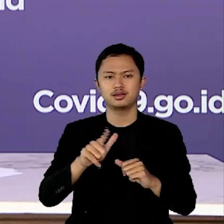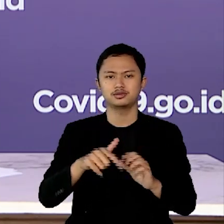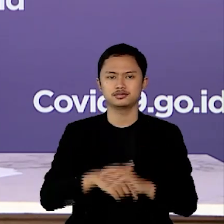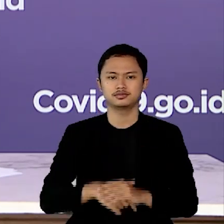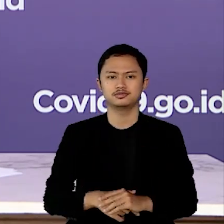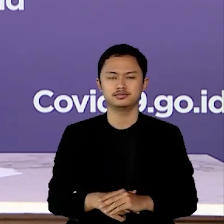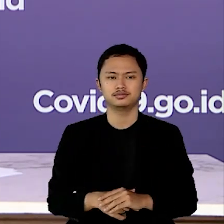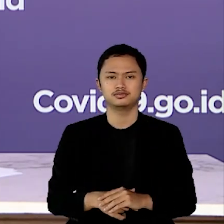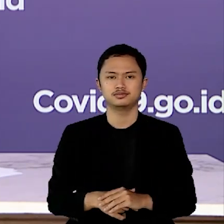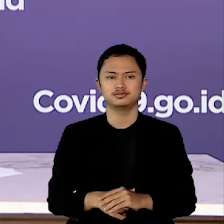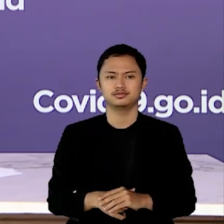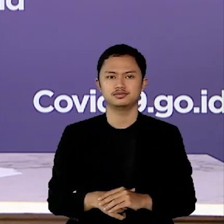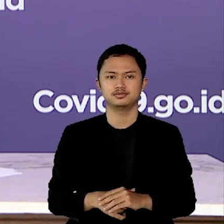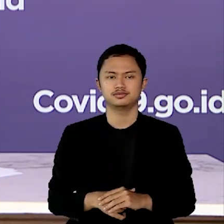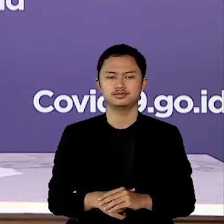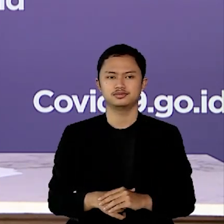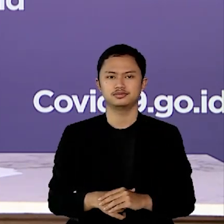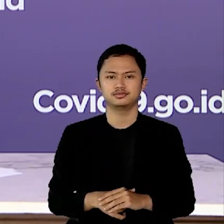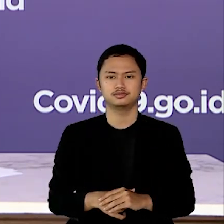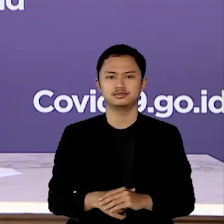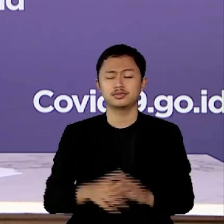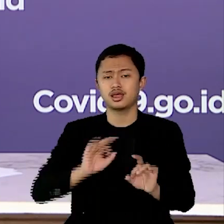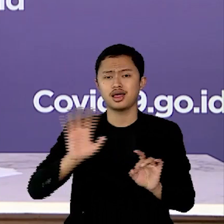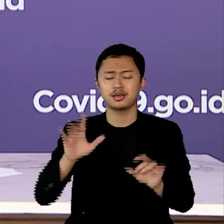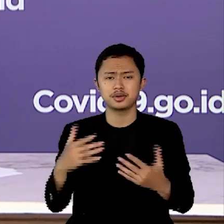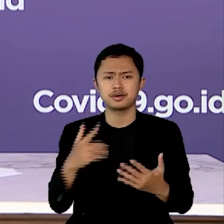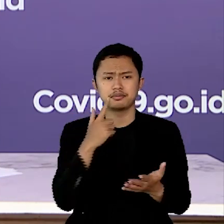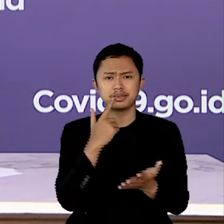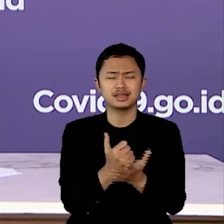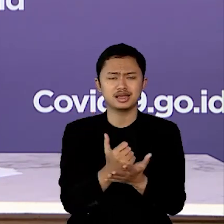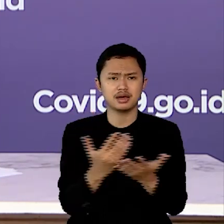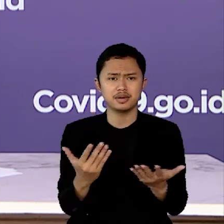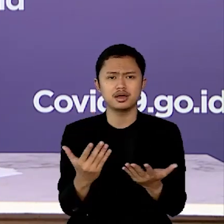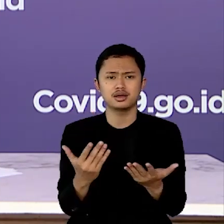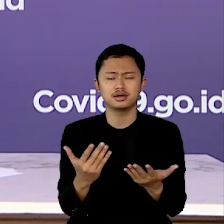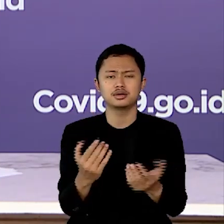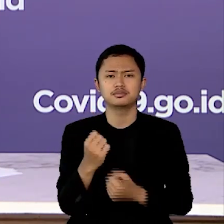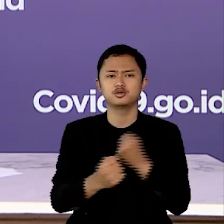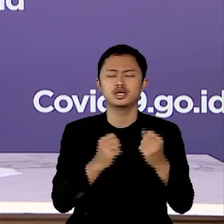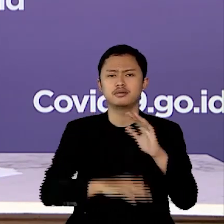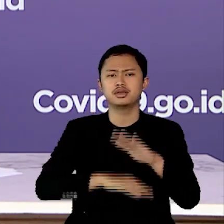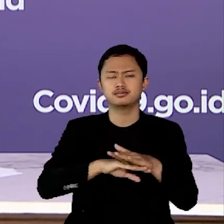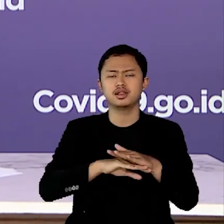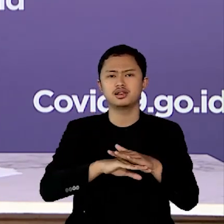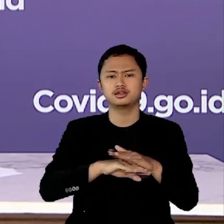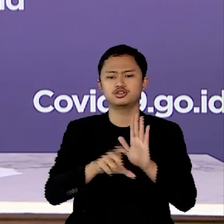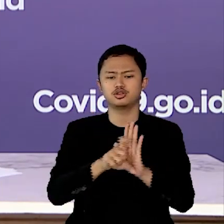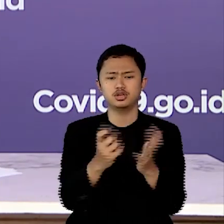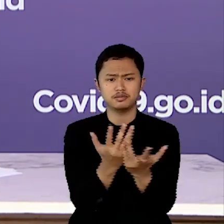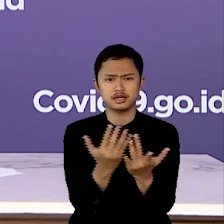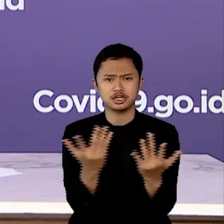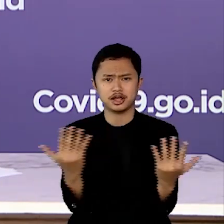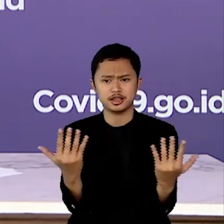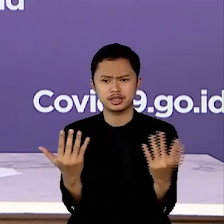ke fasilitas kesehatan lain selain itu yang terpenting adalah semaksimal mungkin menekan penularan di